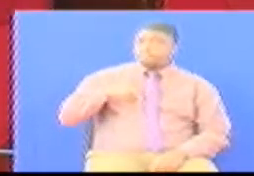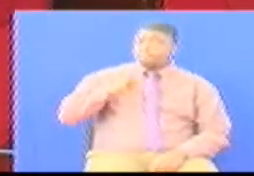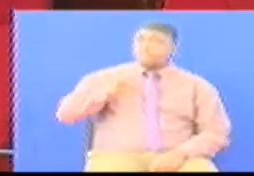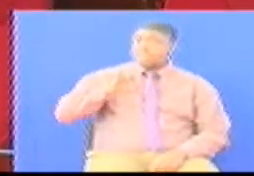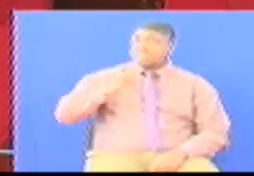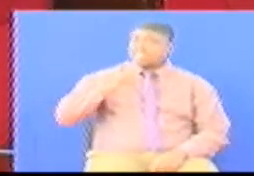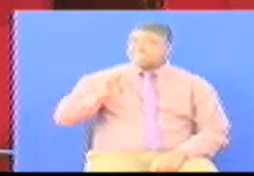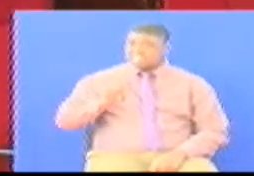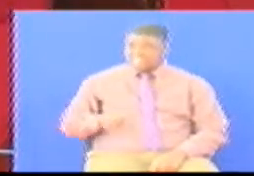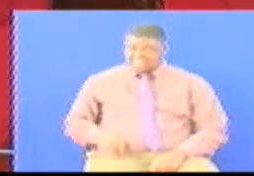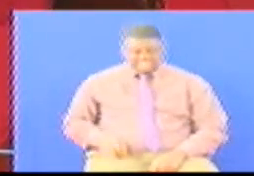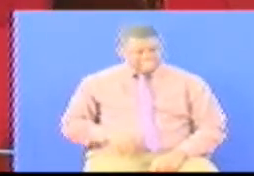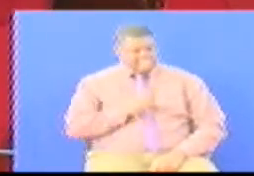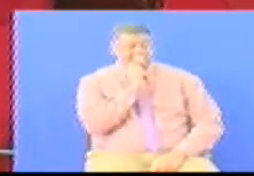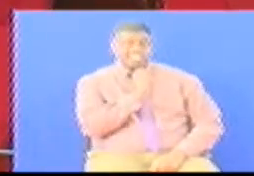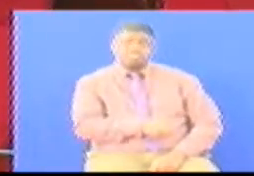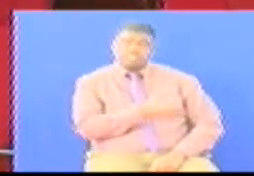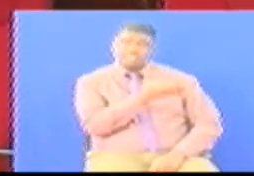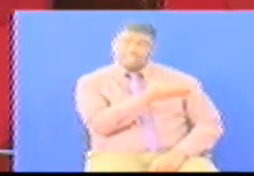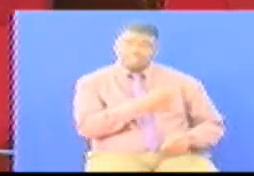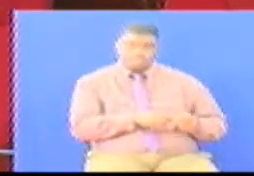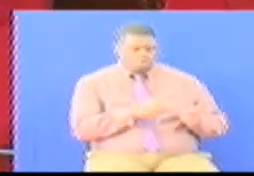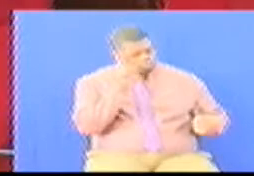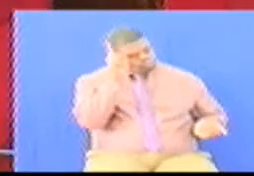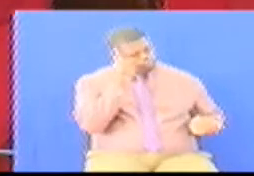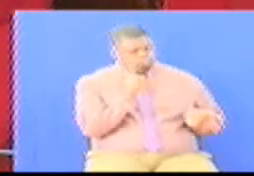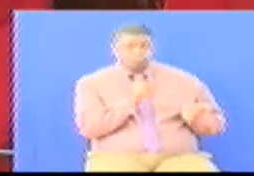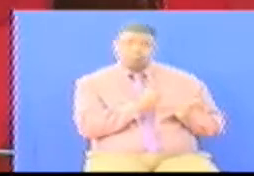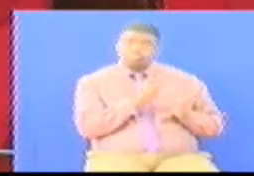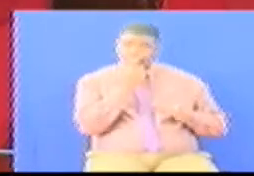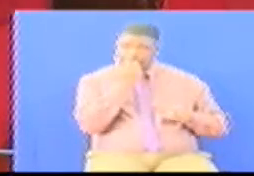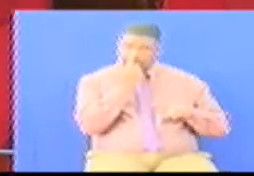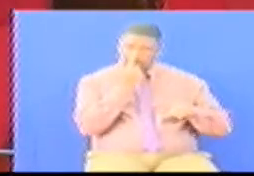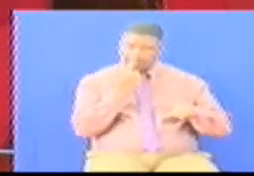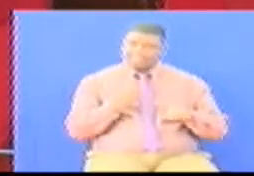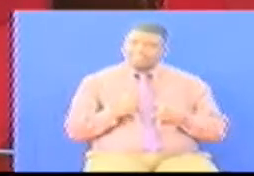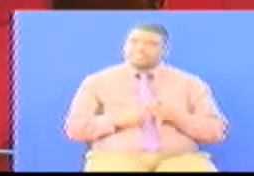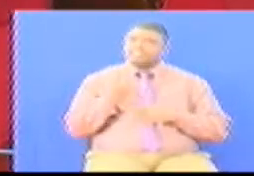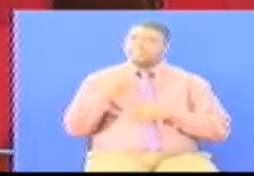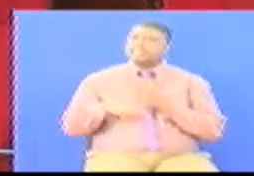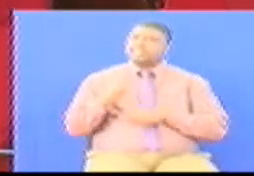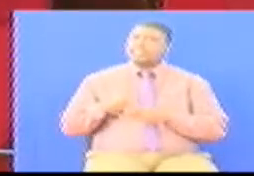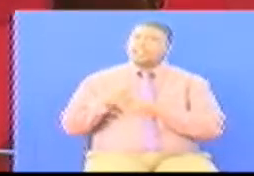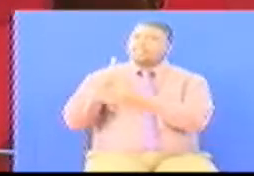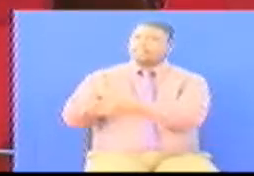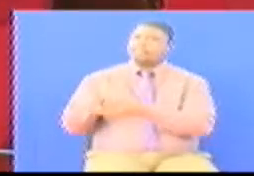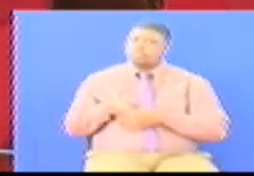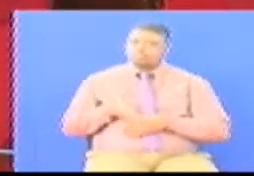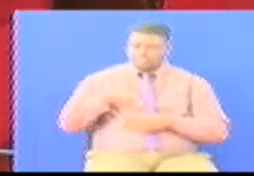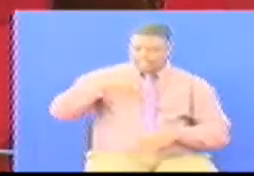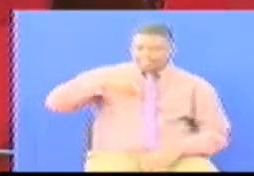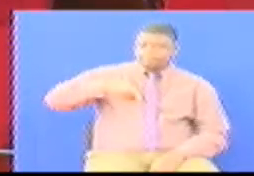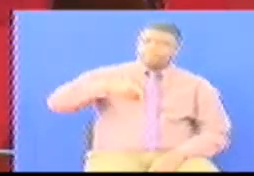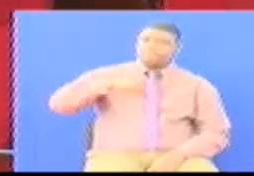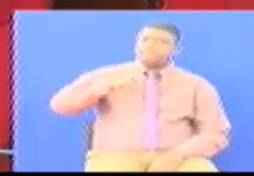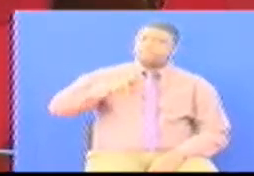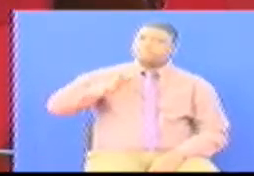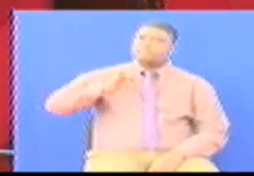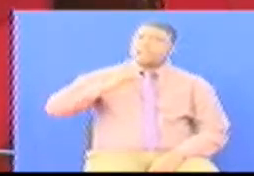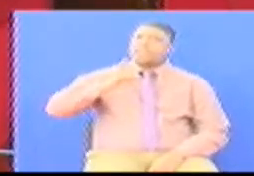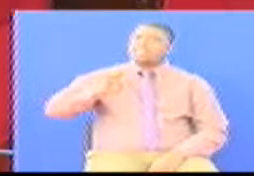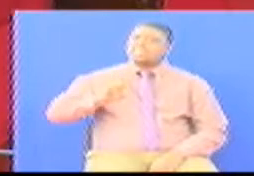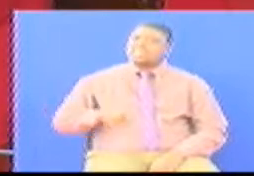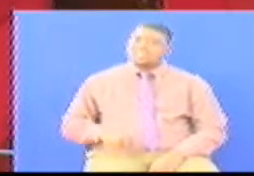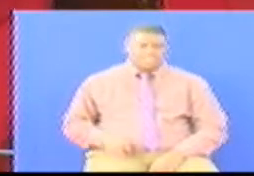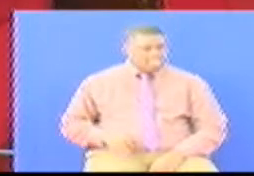kwa muktasari, CAG alibaini yafuatayo katika kampuni ya Pride. Jumla